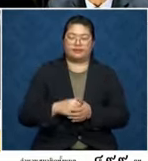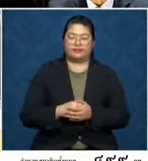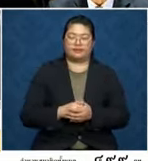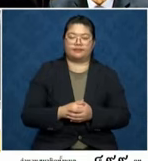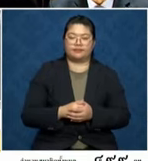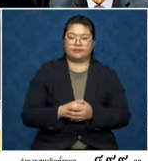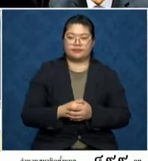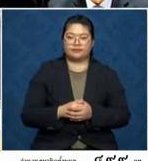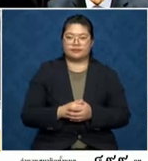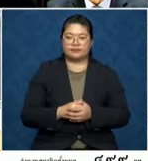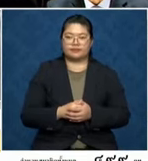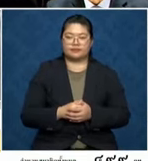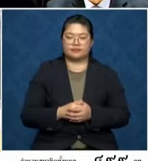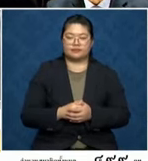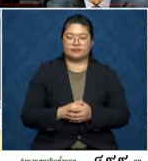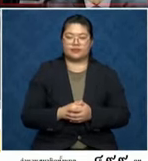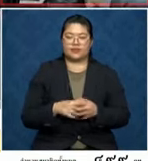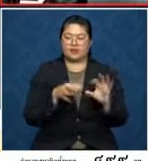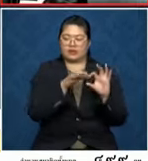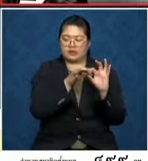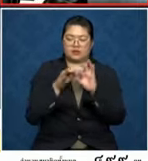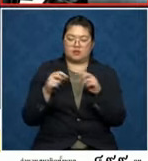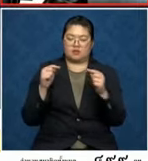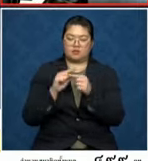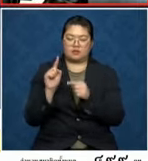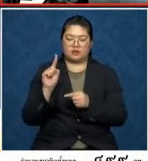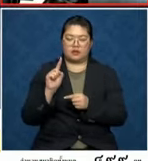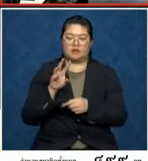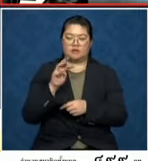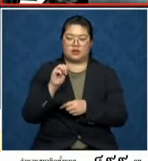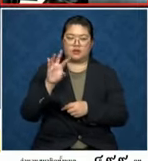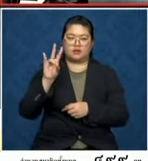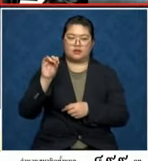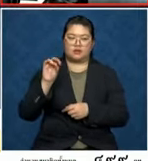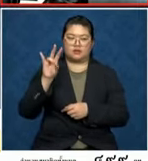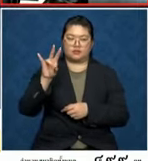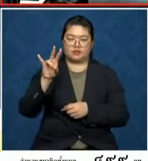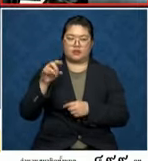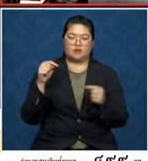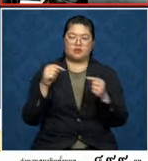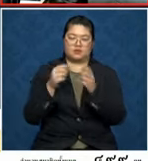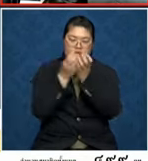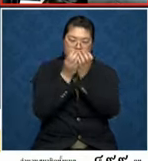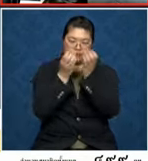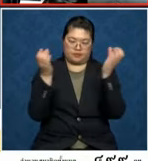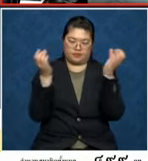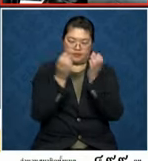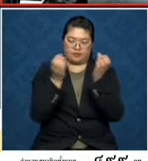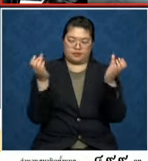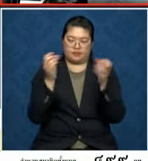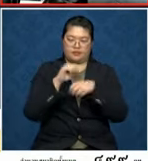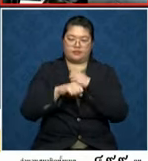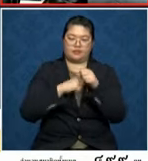.2534ซึ่งโดยจะยึดโยงกับมาตรา77ของรัฐธรรมนูญฉบับ